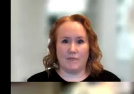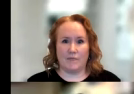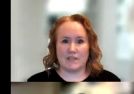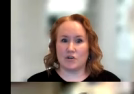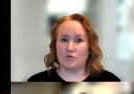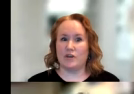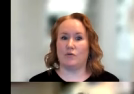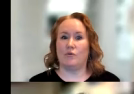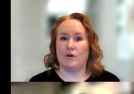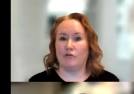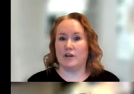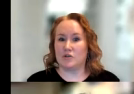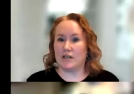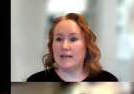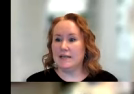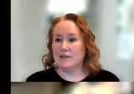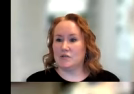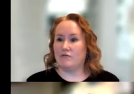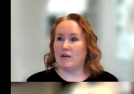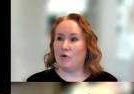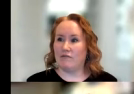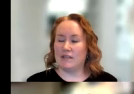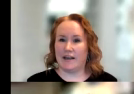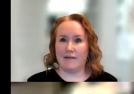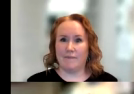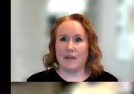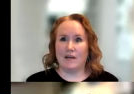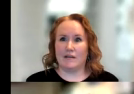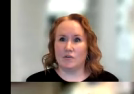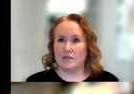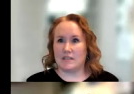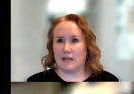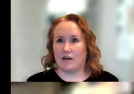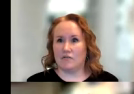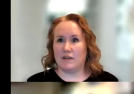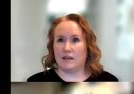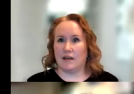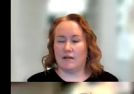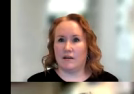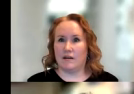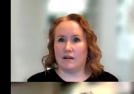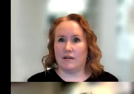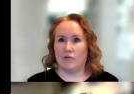interessante prestasjoner og foredragsholdere som vi bør invitere. Jeg kan også si at vi